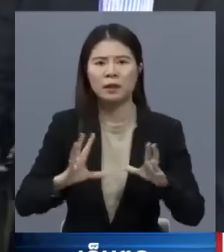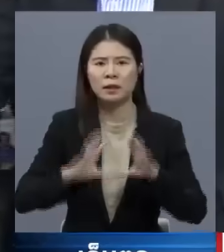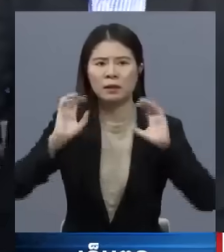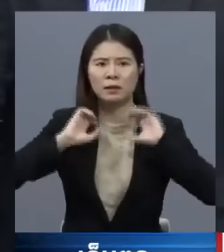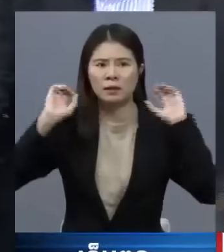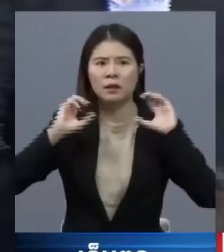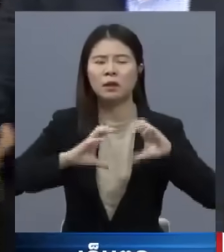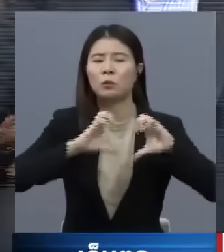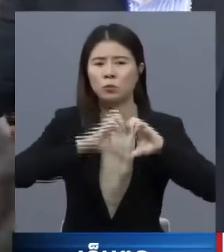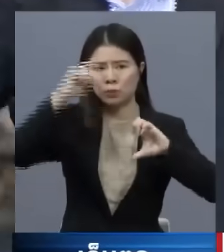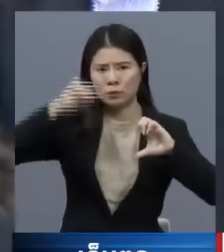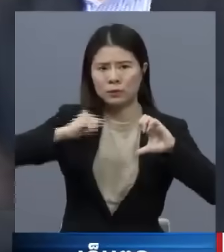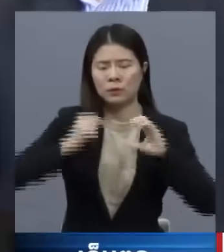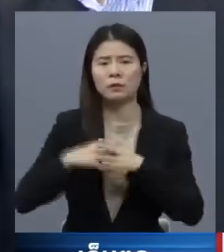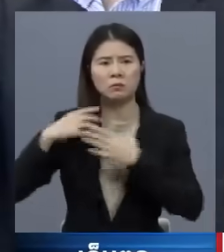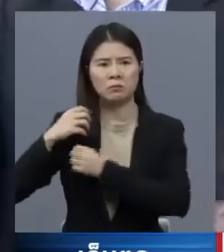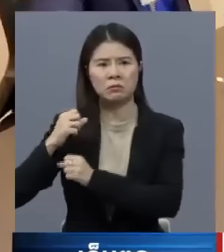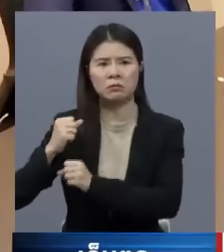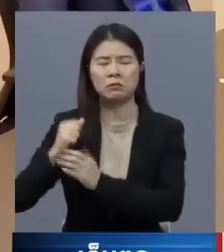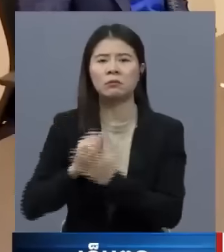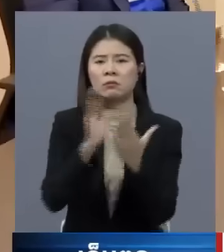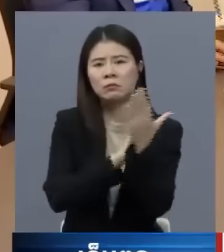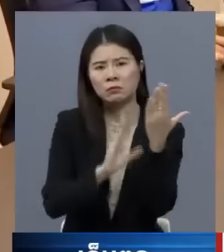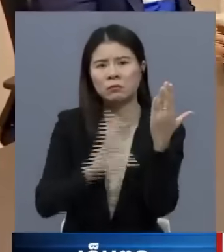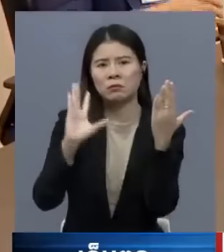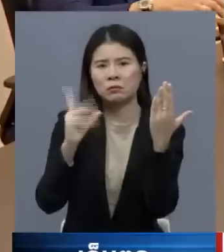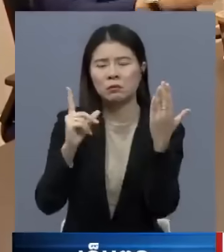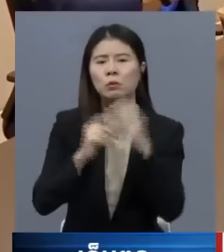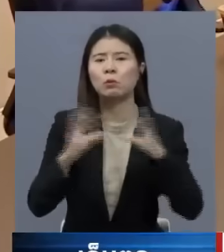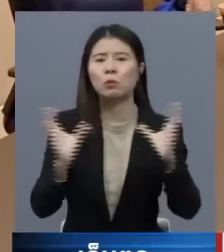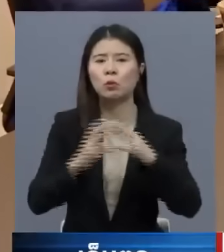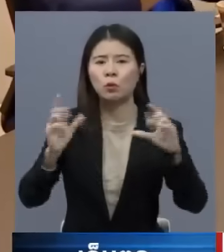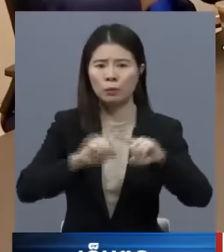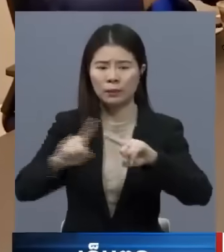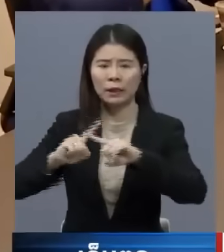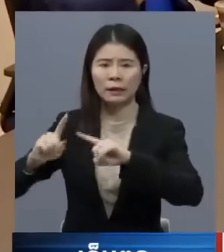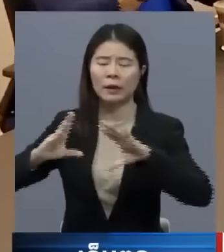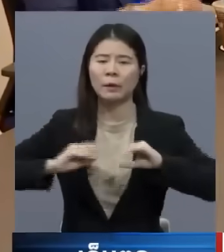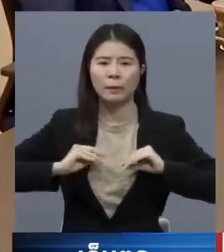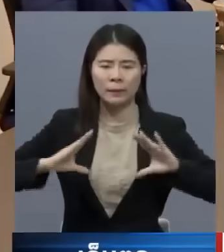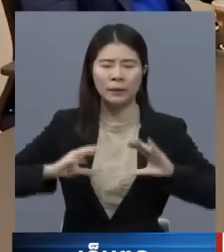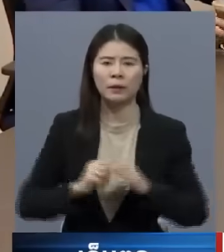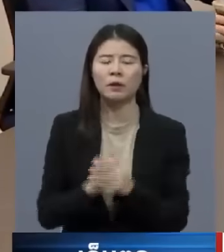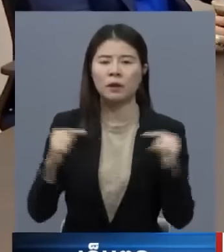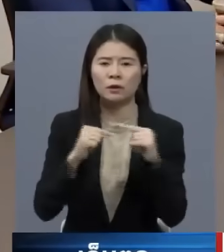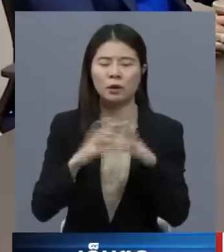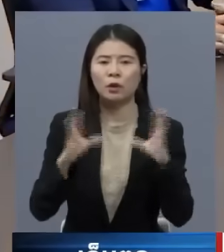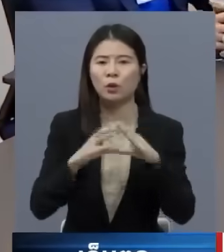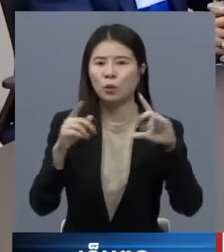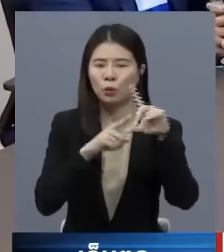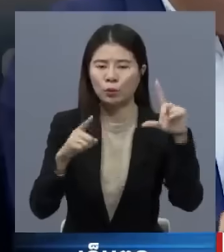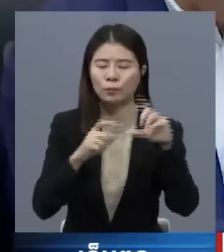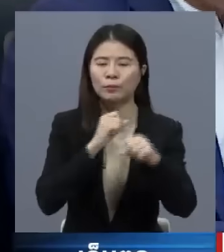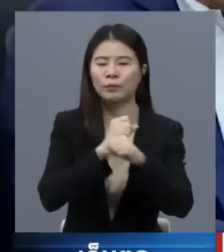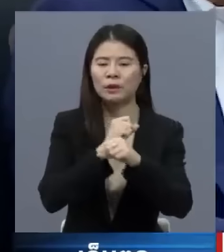คเช่นภูมิใจไทยประชาธิปัตย์ชาติไทยพัฒนาและพรรคการเมืองอื่นที่ไม่เห็นด้วยกับการมีก้าวไกลอยู่ในส